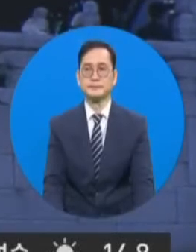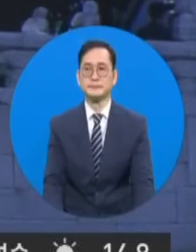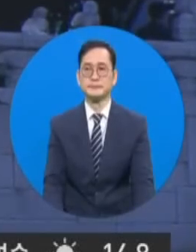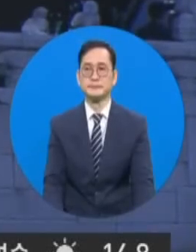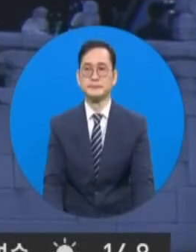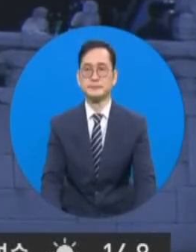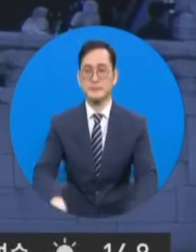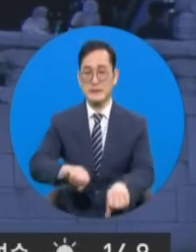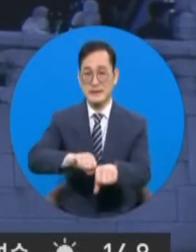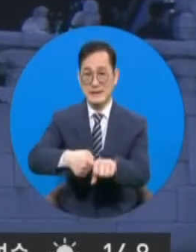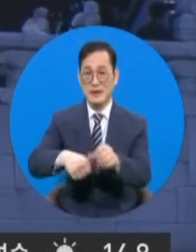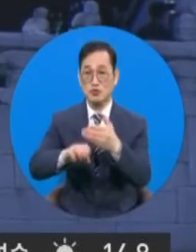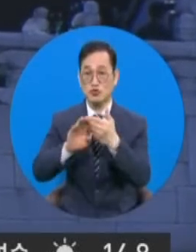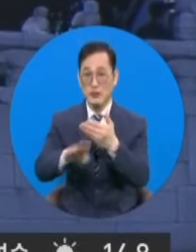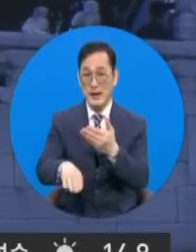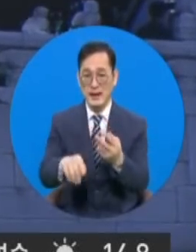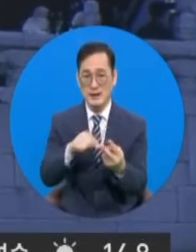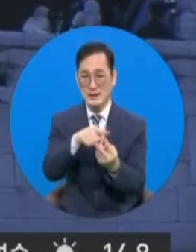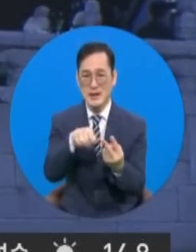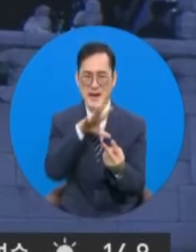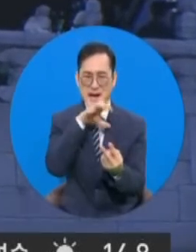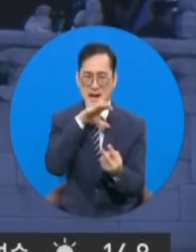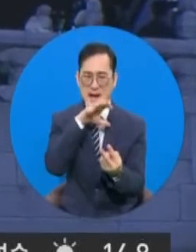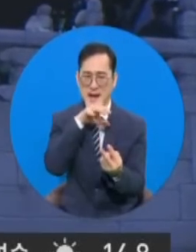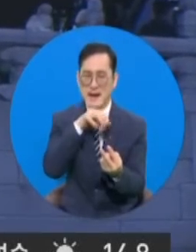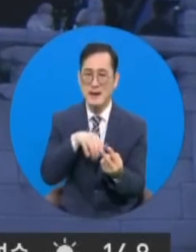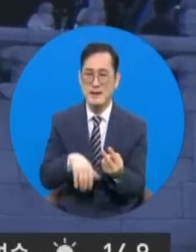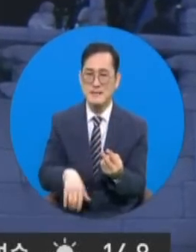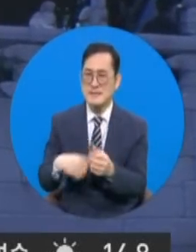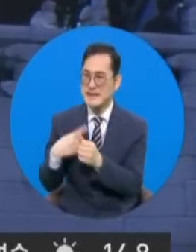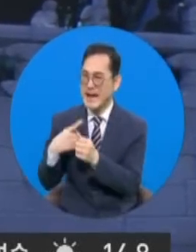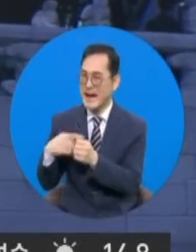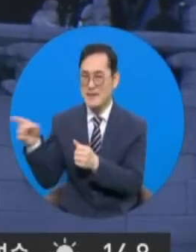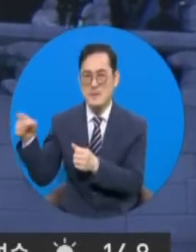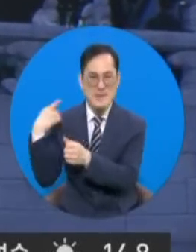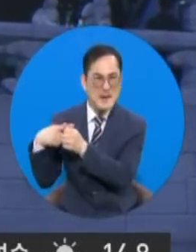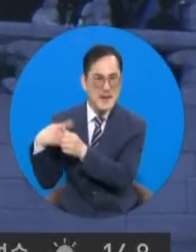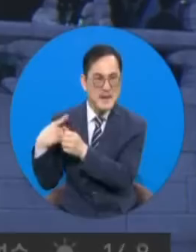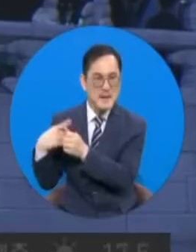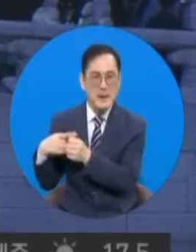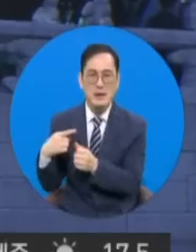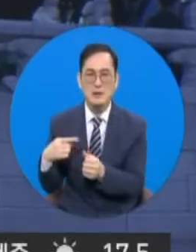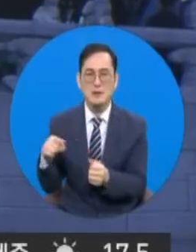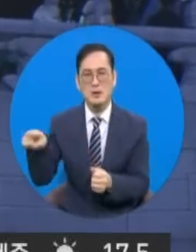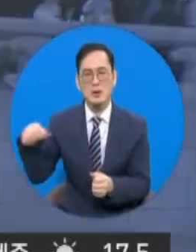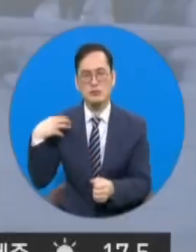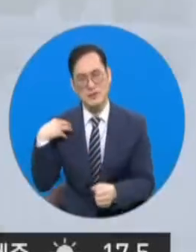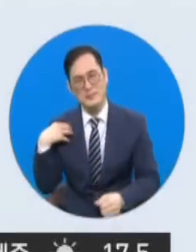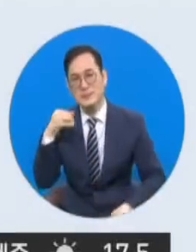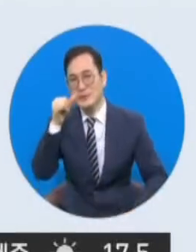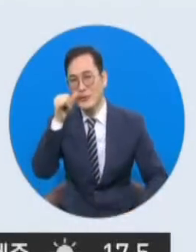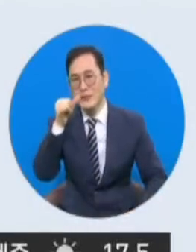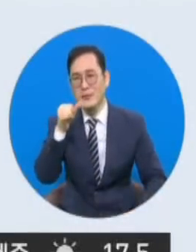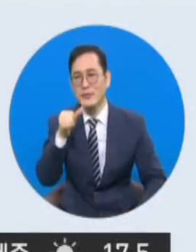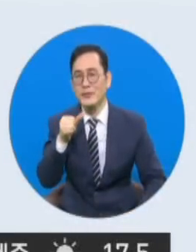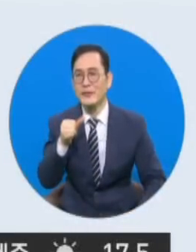리스크에 대해서 윤립이나 당 지도부가 고민이 있는 걸로 안다라는 내용인데 어떤 리스일까요 함께 보시죠